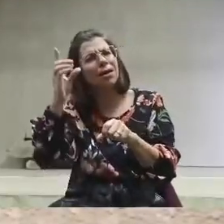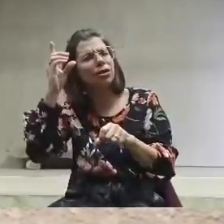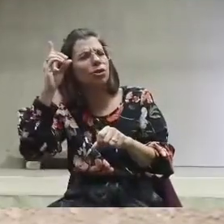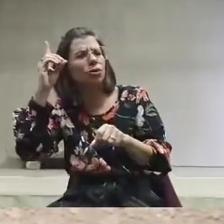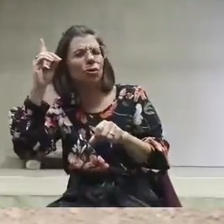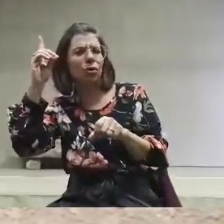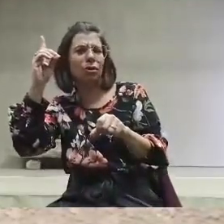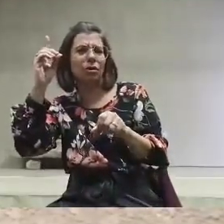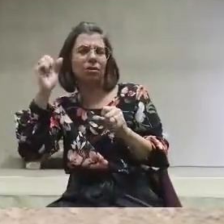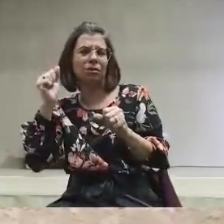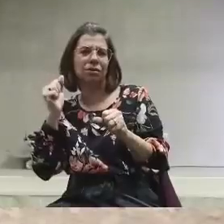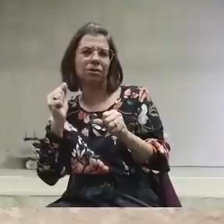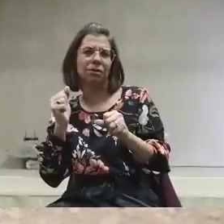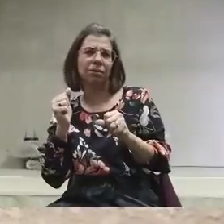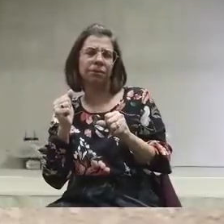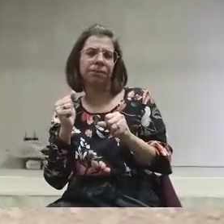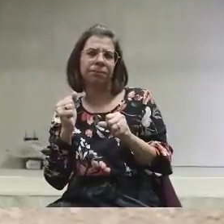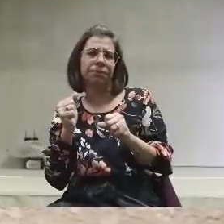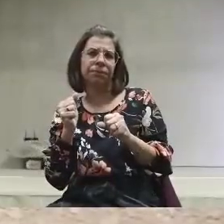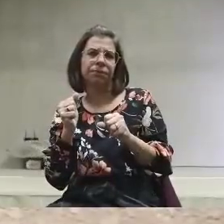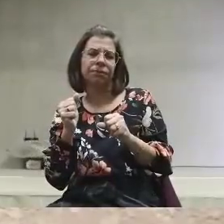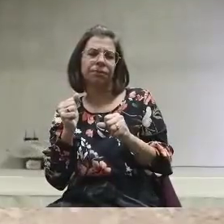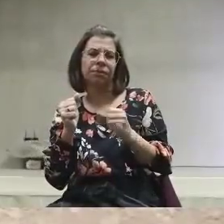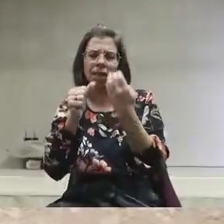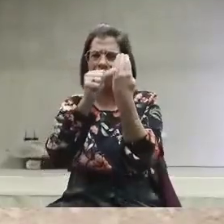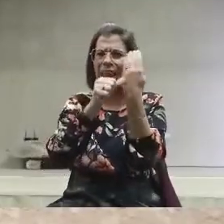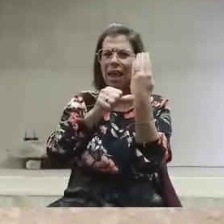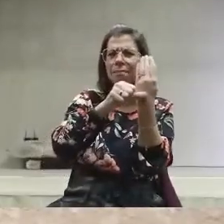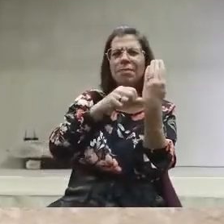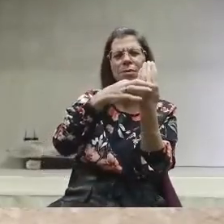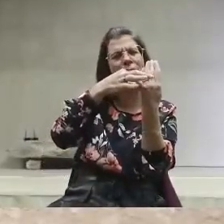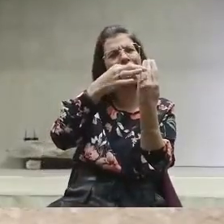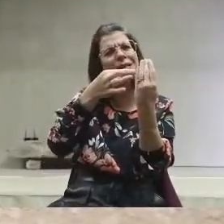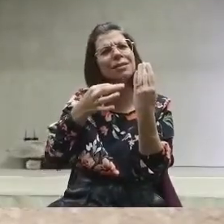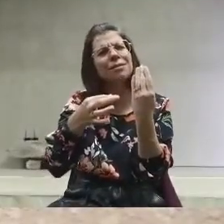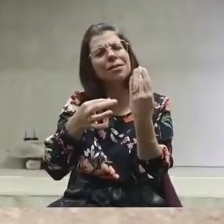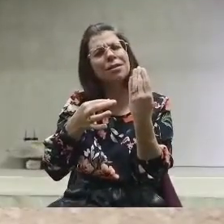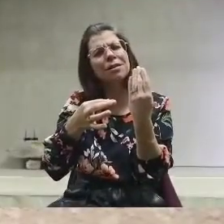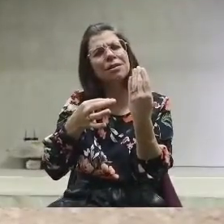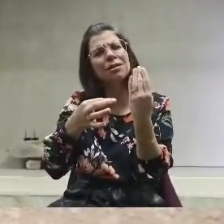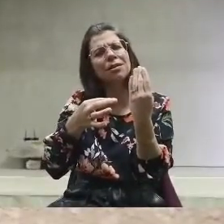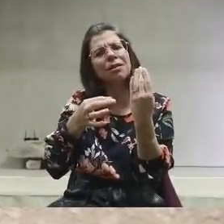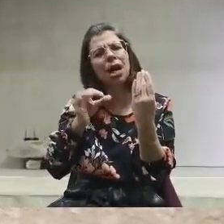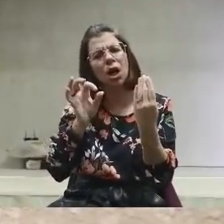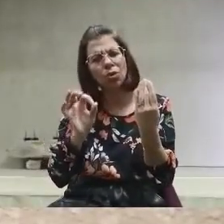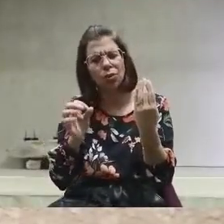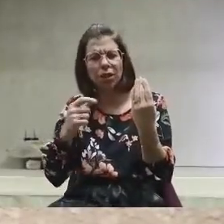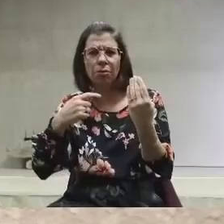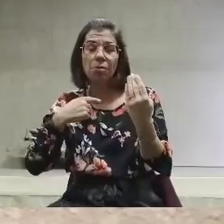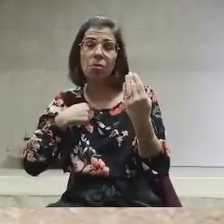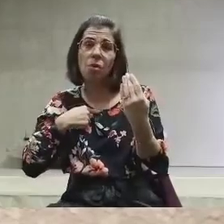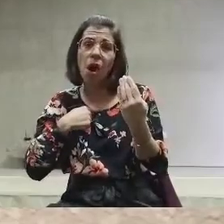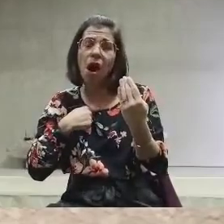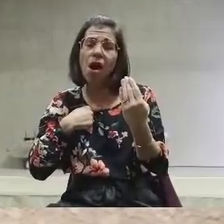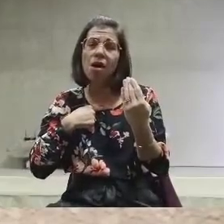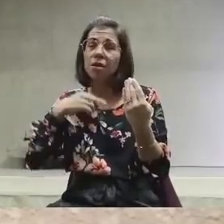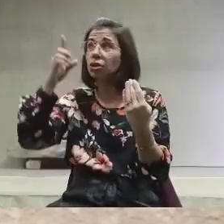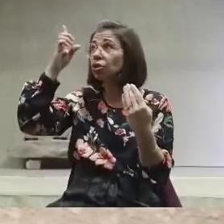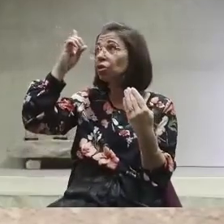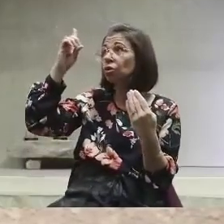j'ai voulu te rassembler? Comme une poule rassemble ses poussins. Oui, vous n'avez pas voulu.